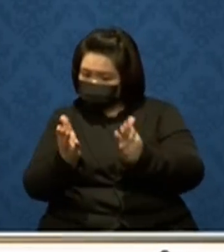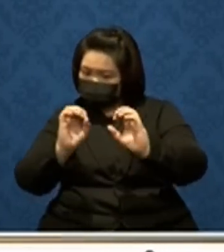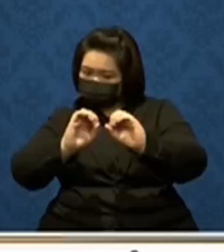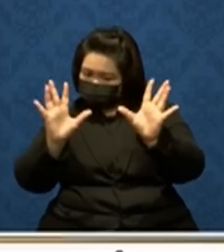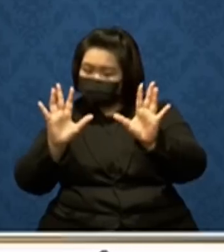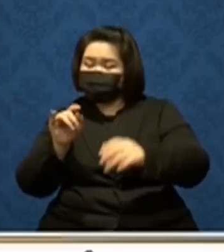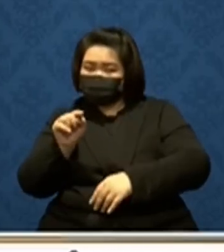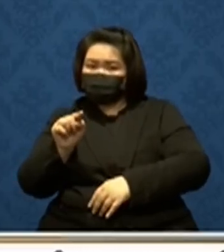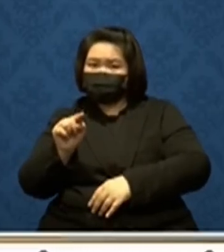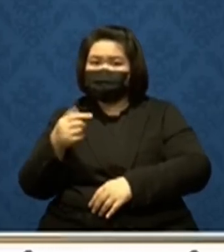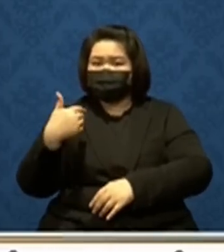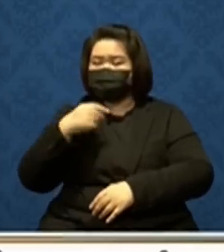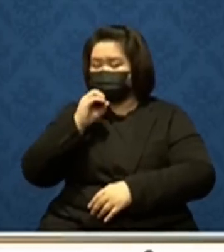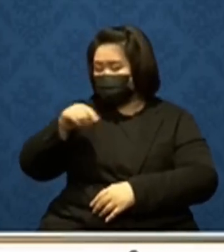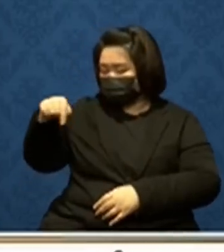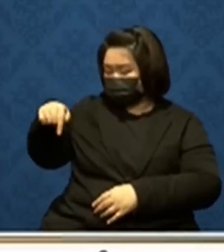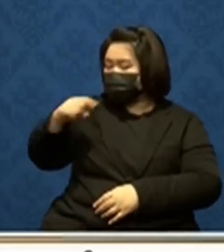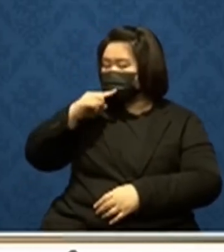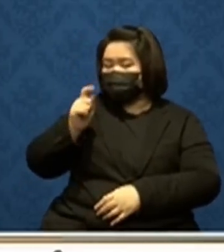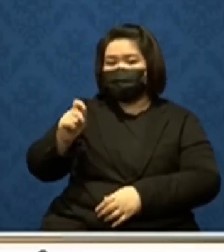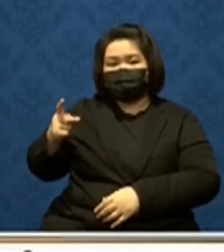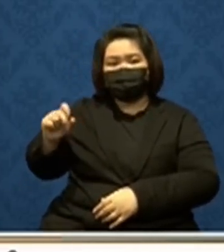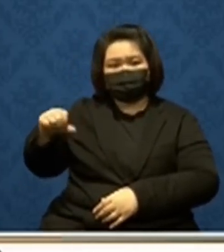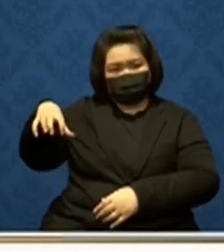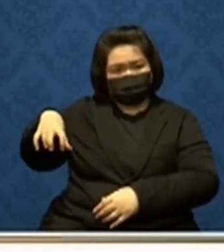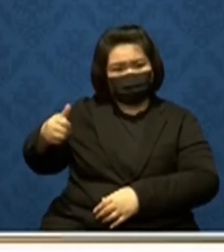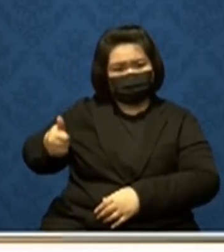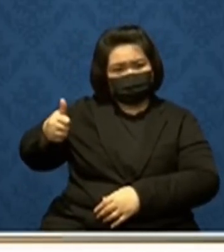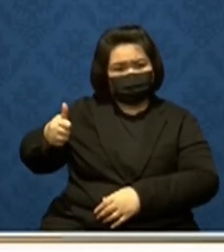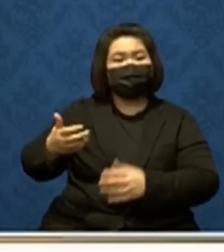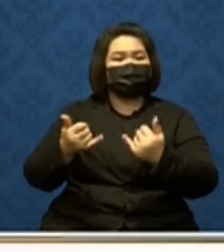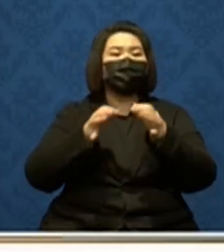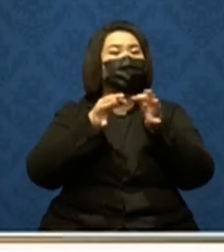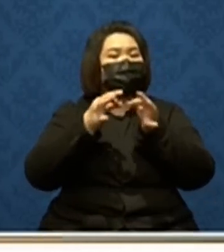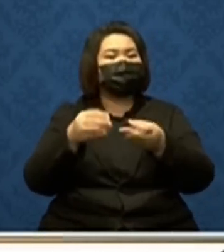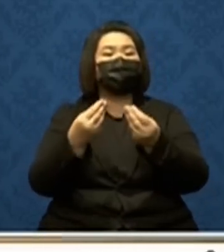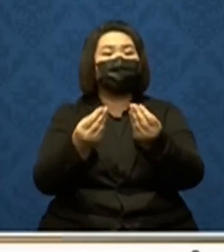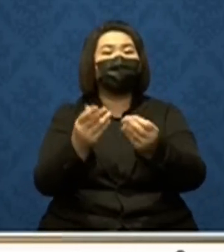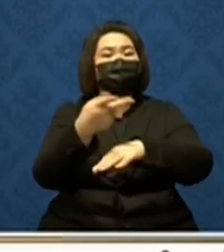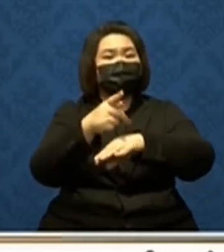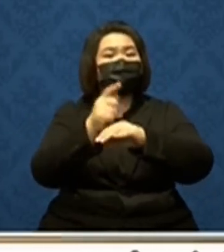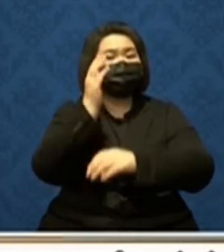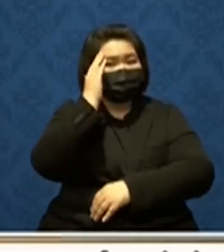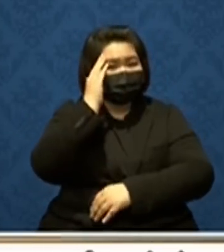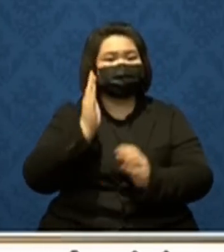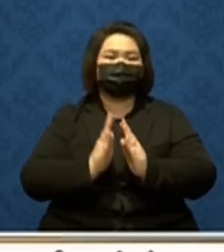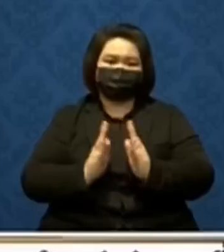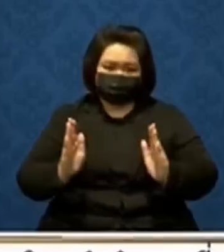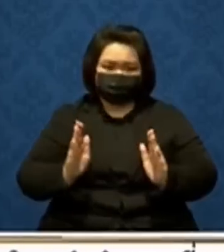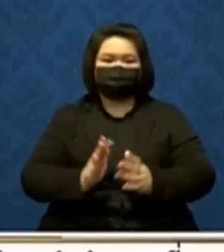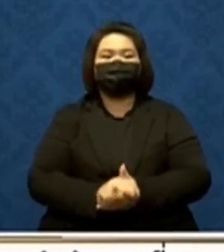คุณธรรมธรรมาภิบาลในการเหมือนเขาบอกมาก็ขออนุญาตที่จะกลับเรียนแนะนำประธานได้รับทราบขอบพระคุณ